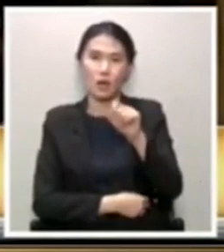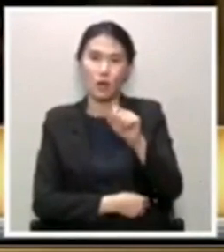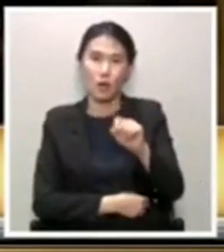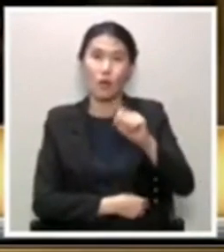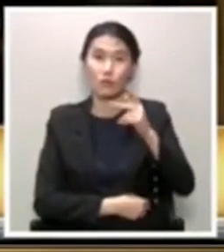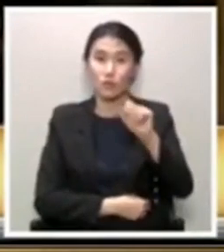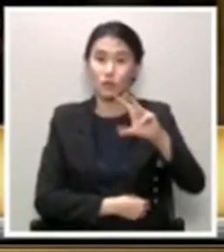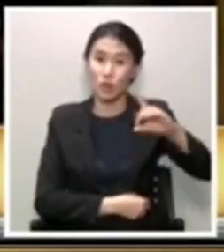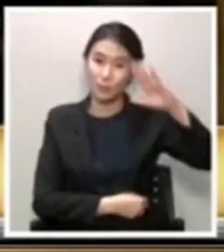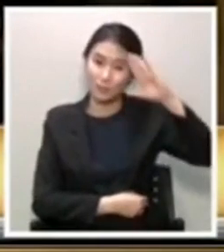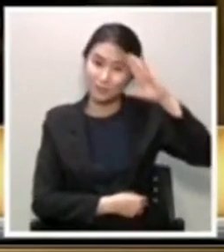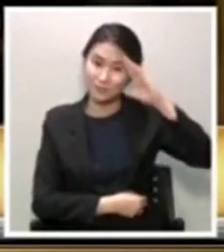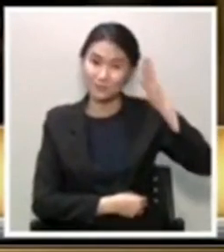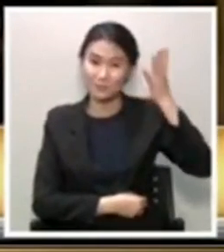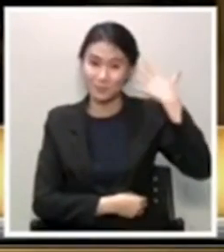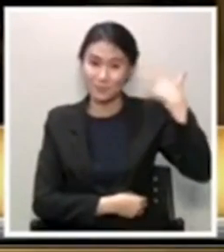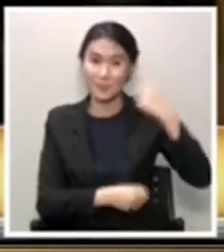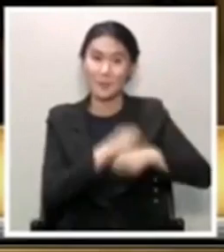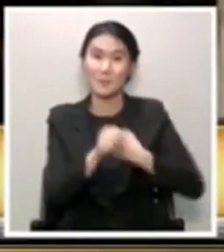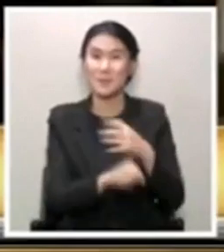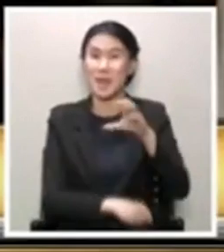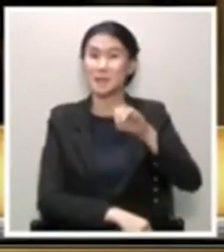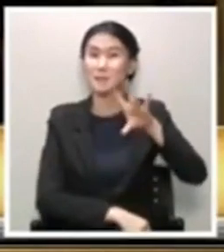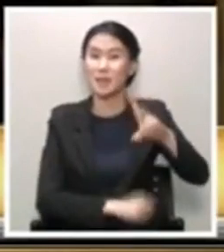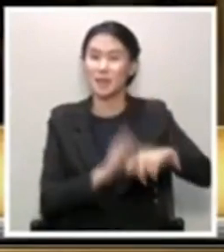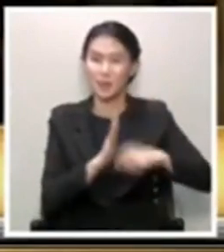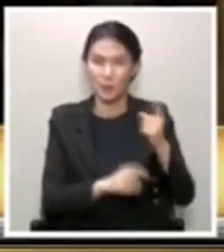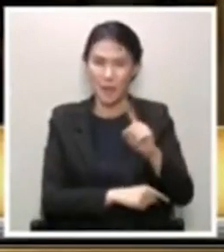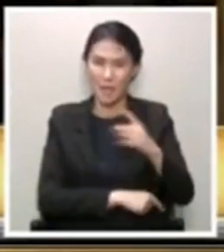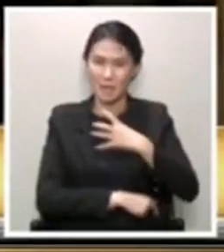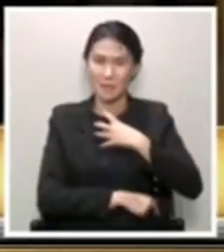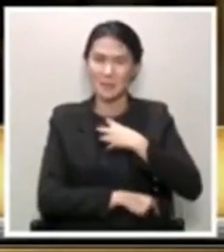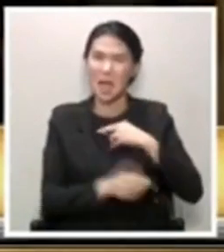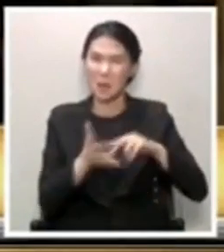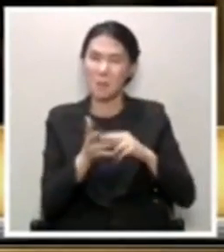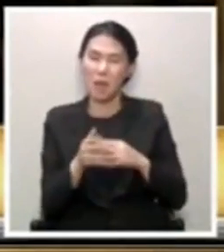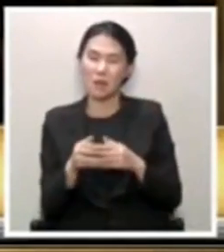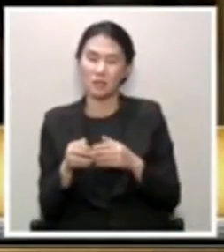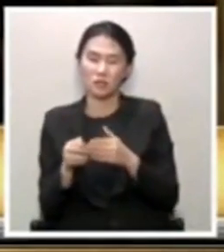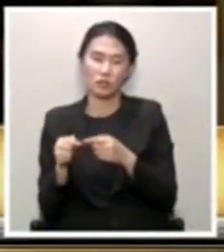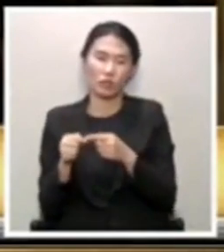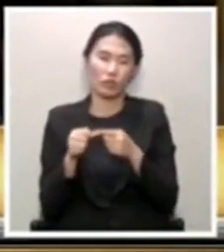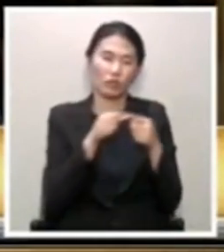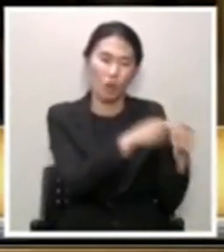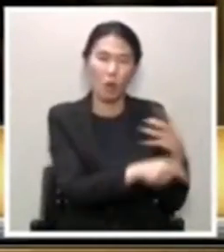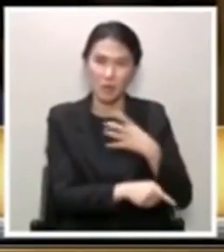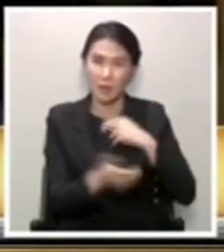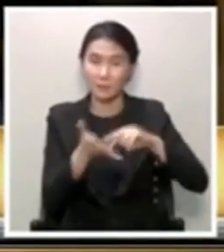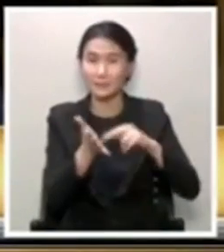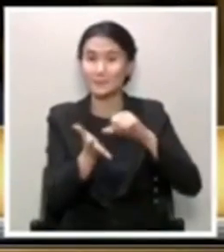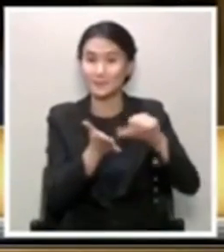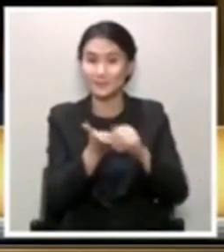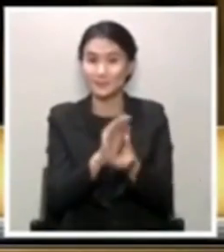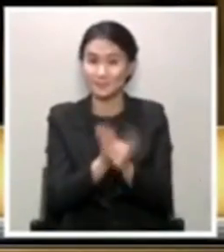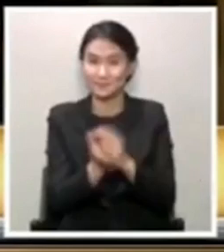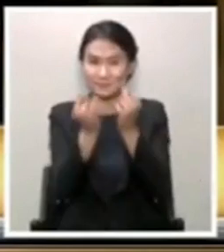อำนาจเมื่อวันที่22พฤษภาคม57แล้วทำรัฐธรรมนูญ57ขึ้นมานั้นเนี่ยมีความประสงค์ที่อยากอยู่ยาวอยู่แล้วครับจึงใช้ช่องทางการแก้รัฐธรรมนูญชั่วคราว